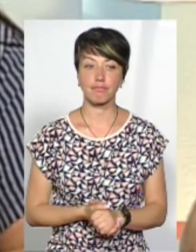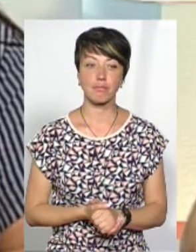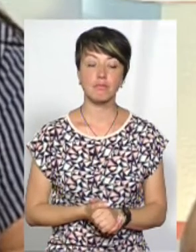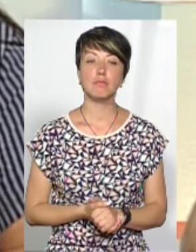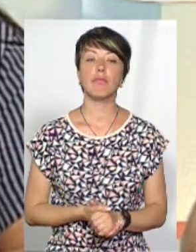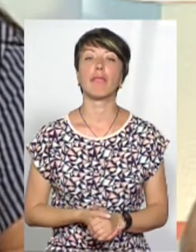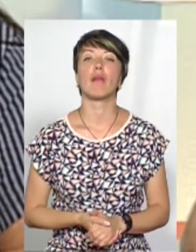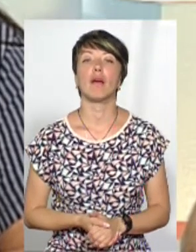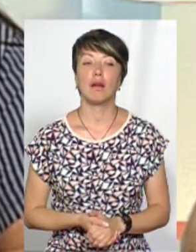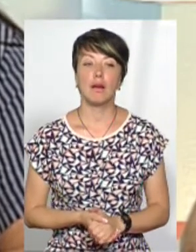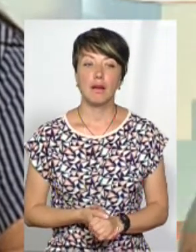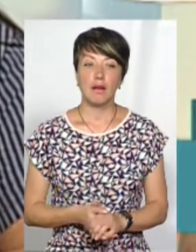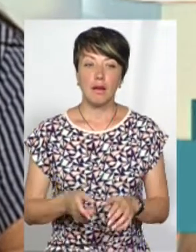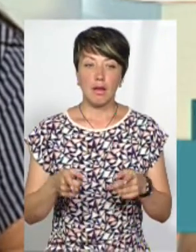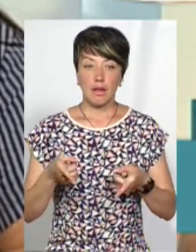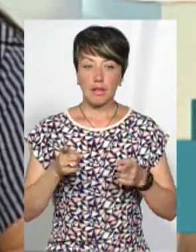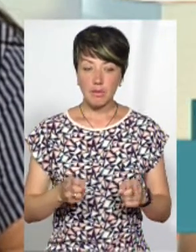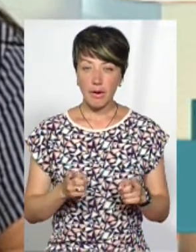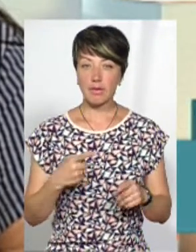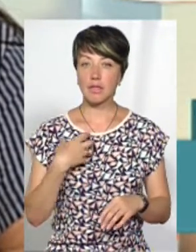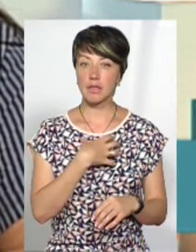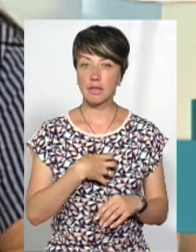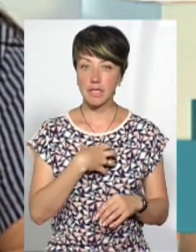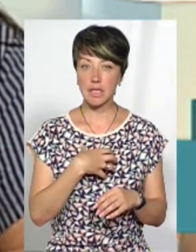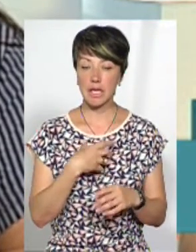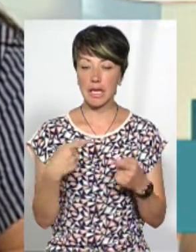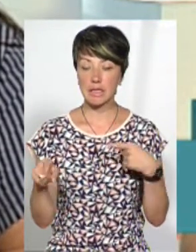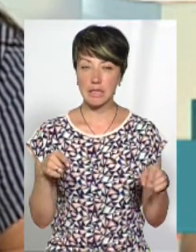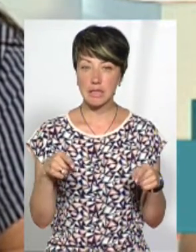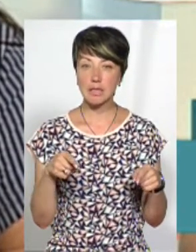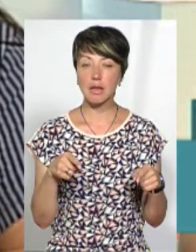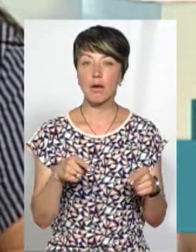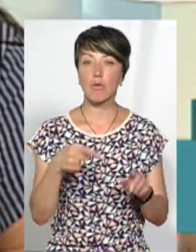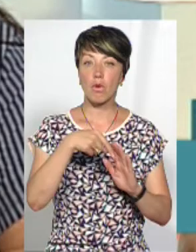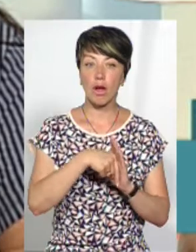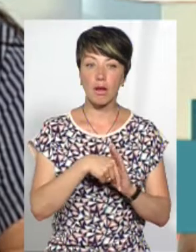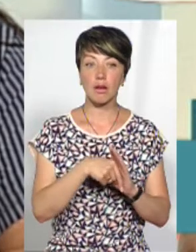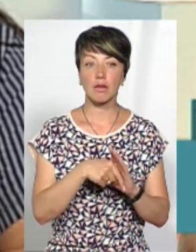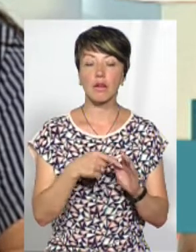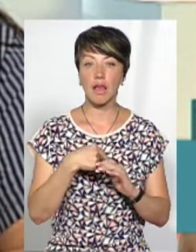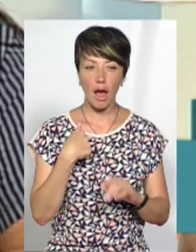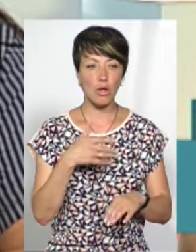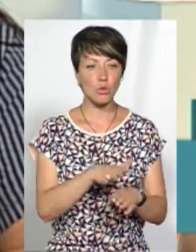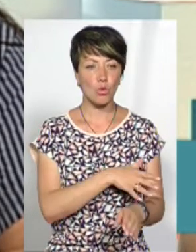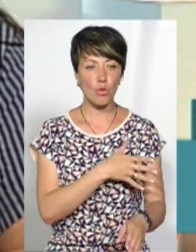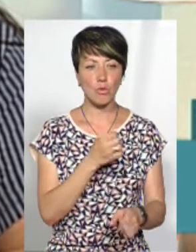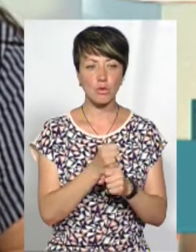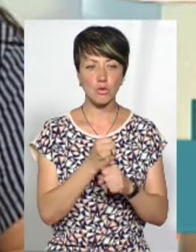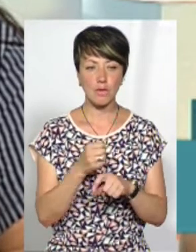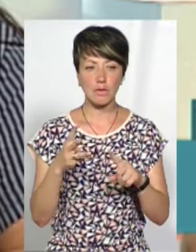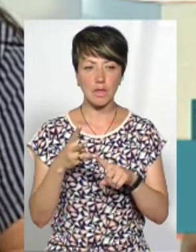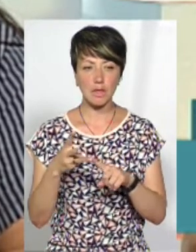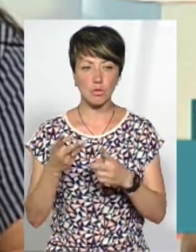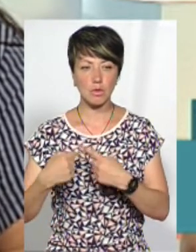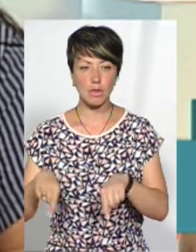Насправді ключова різниця полягає в самозарадності, оскільки я сам довгий час працював в третьому секторі, працював